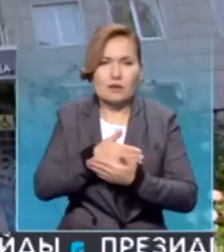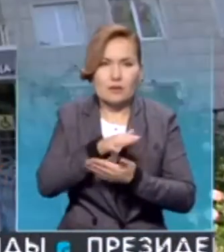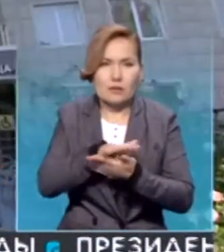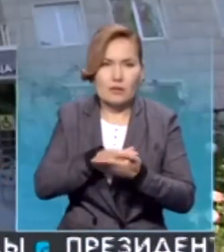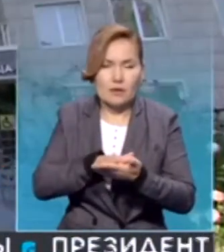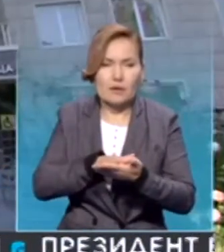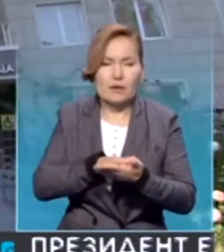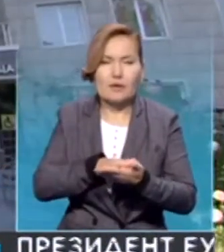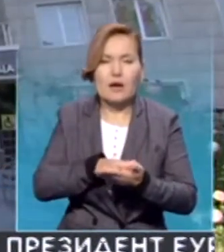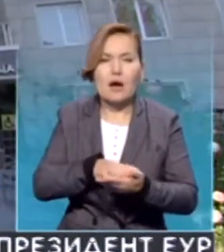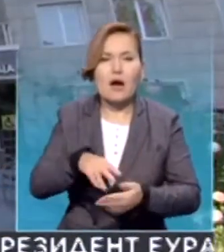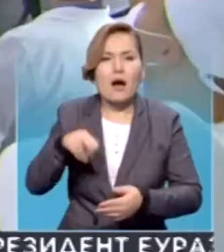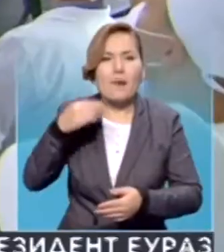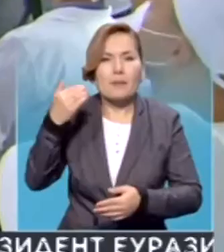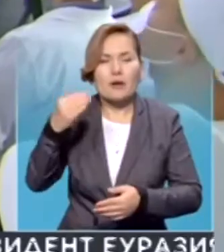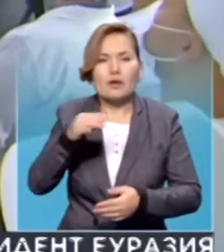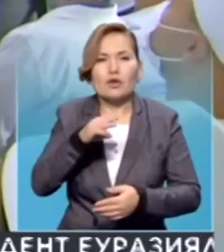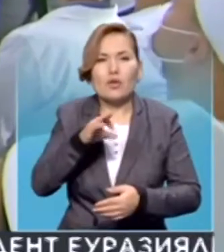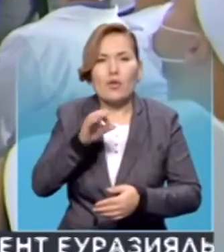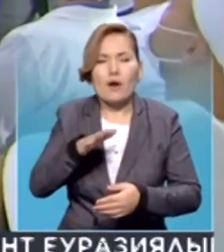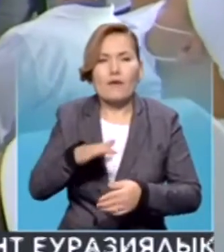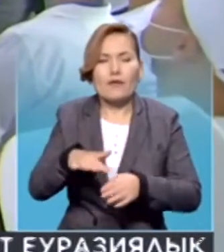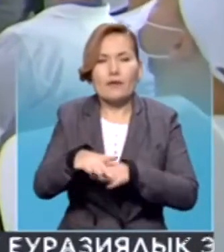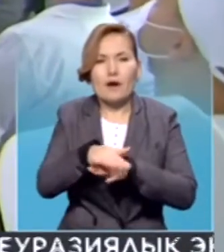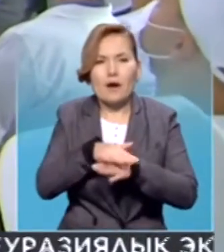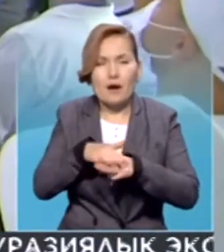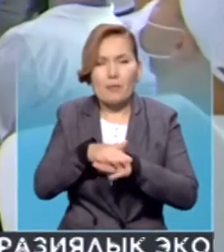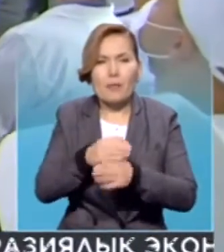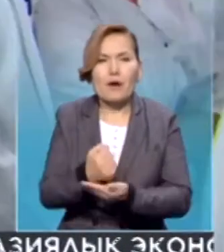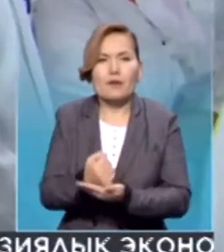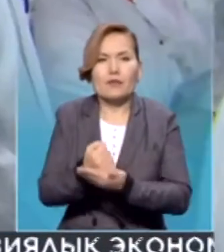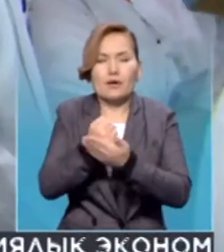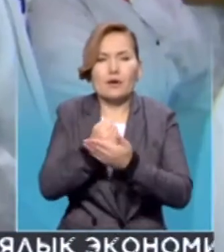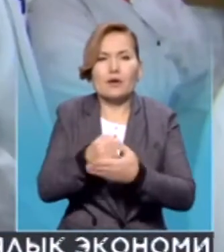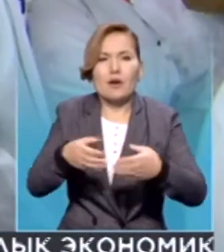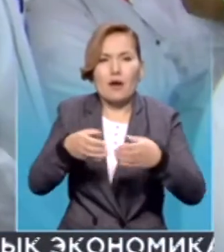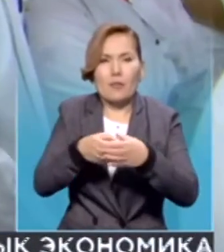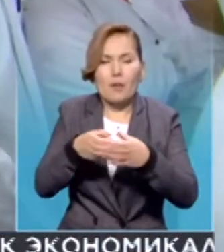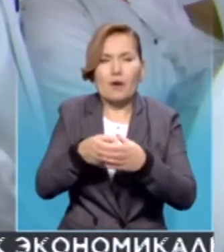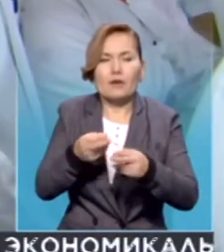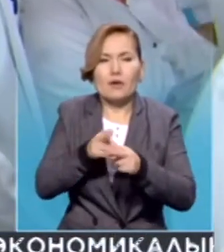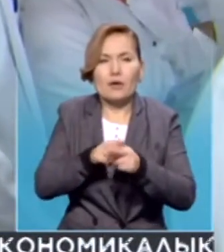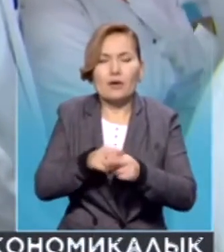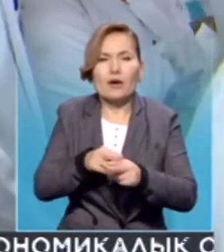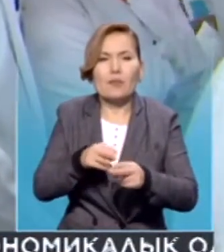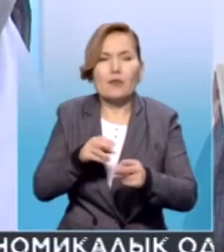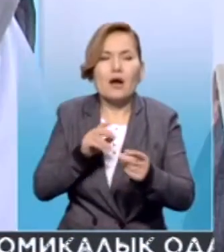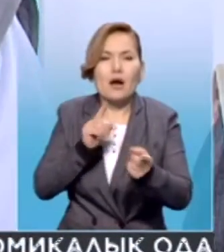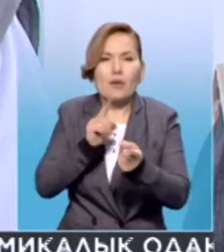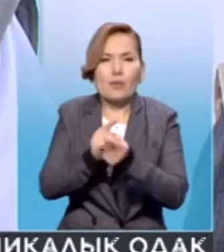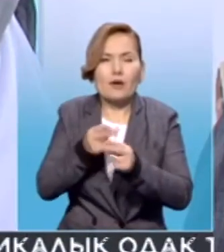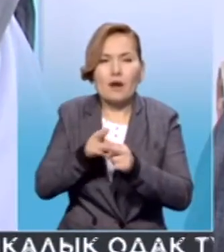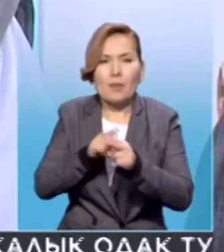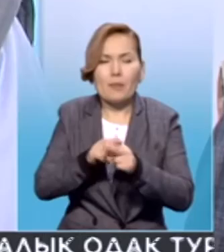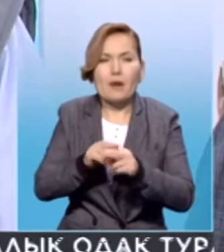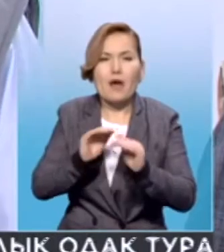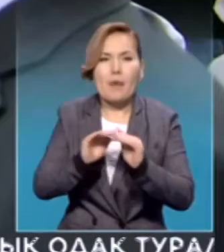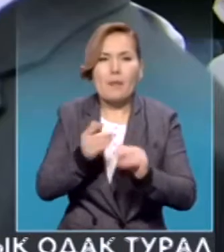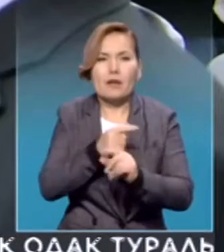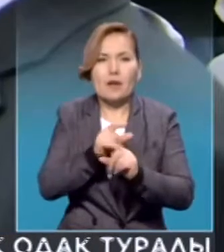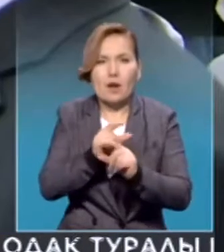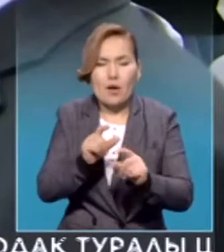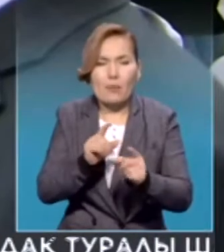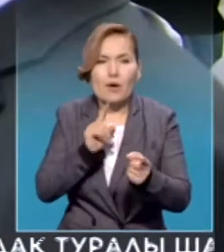Президентке кандидат Қасым Жомарт Тоқаевты қолдау жөніндегі штаб мүшелері Алматы облысының сайлаушыларымен жүздесті. Өтеген Батыр ауылындағы балалар ауруханасында